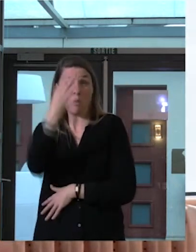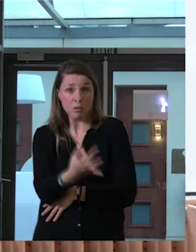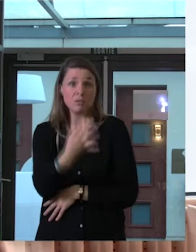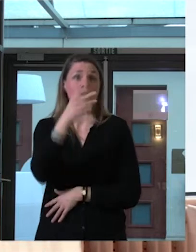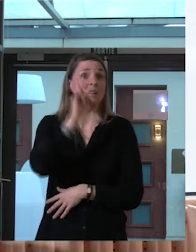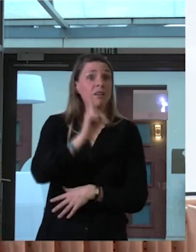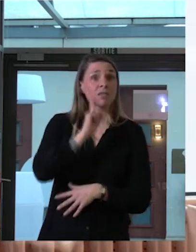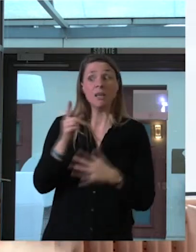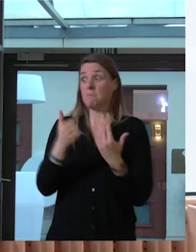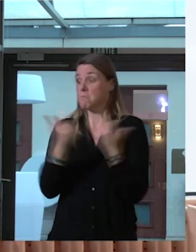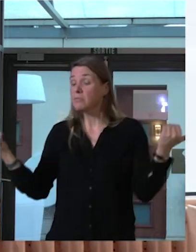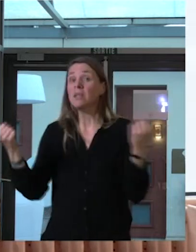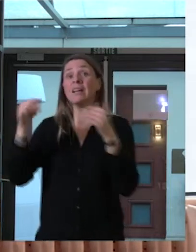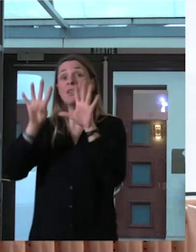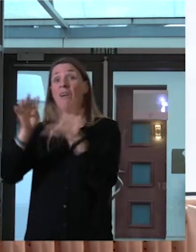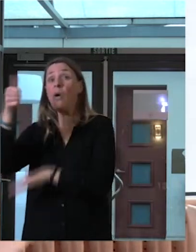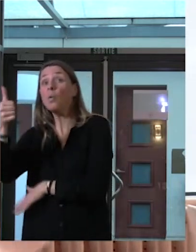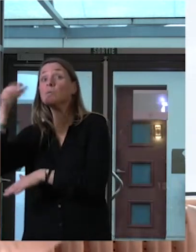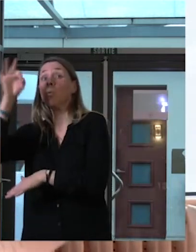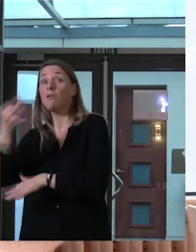le football avec 91% de garçons.